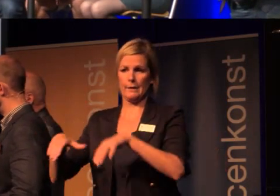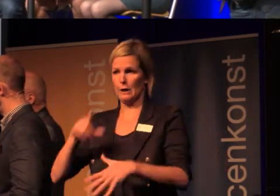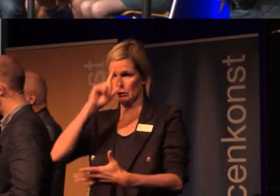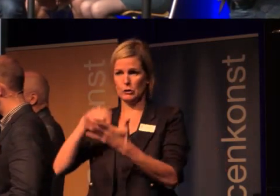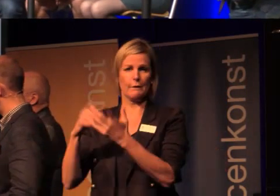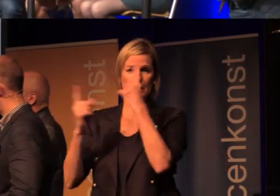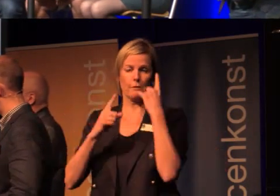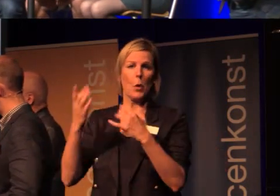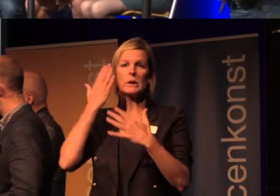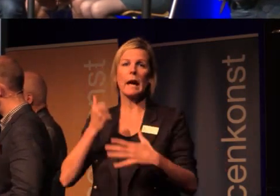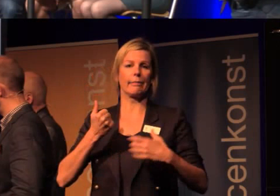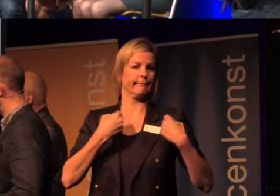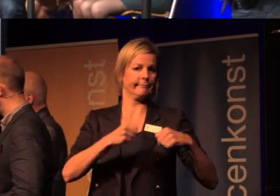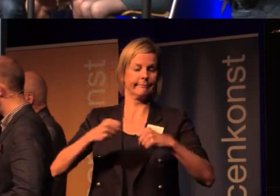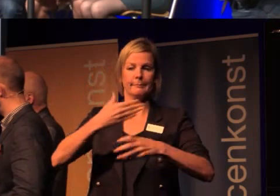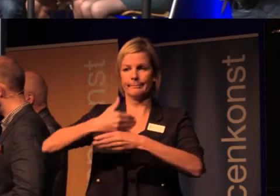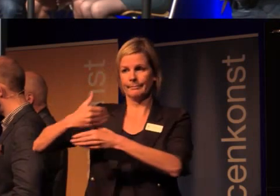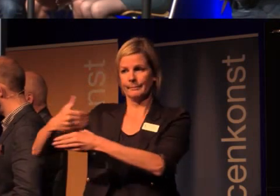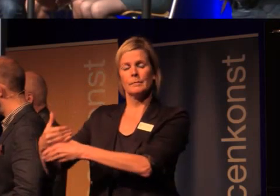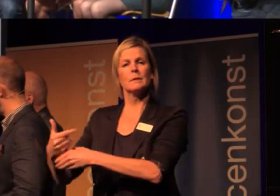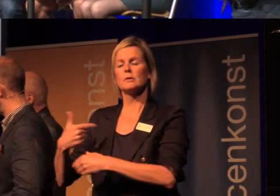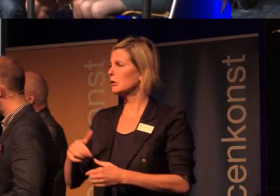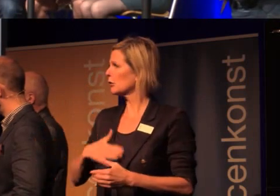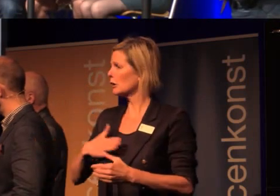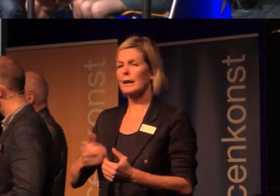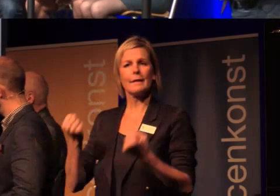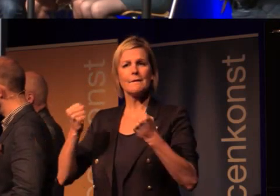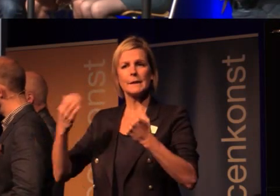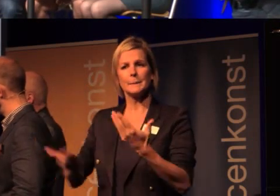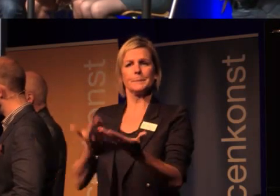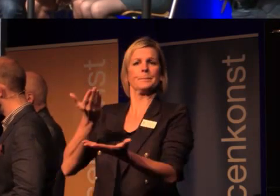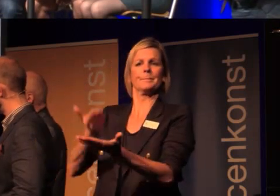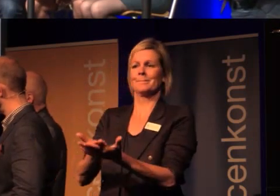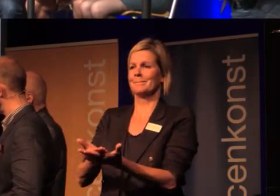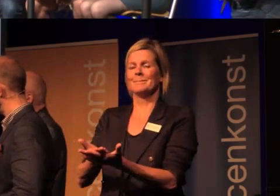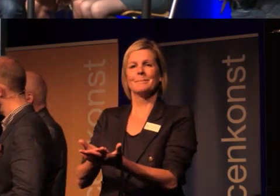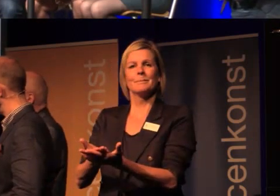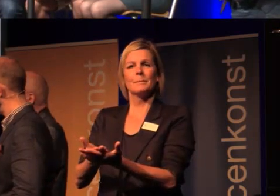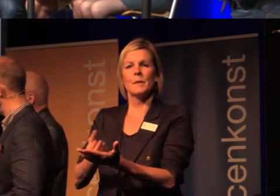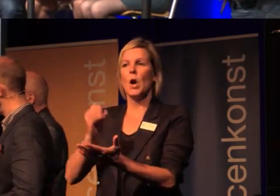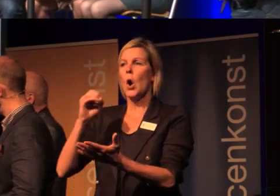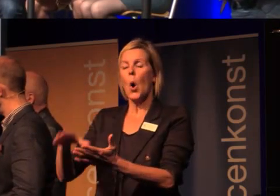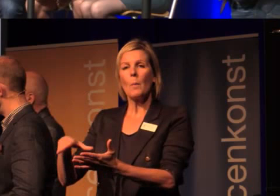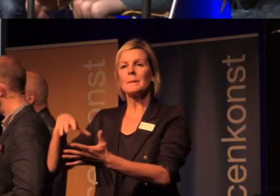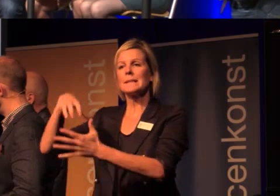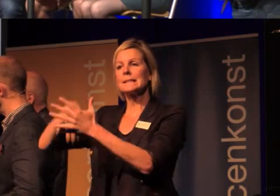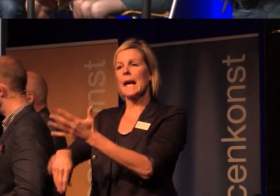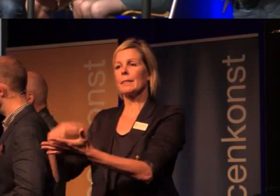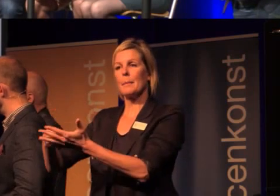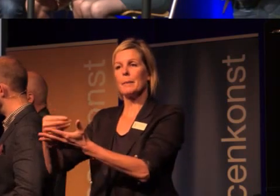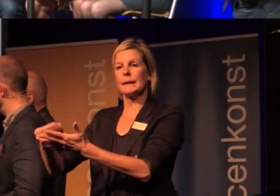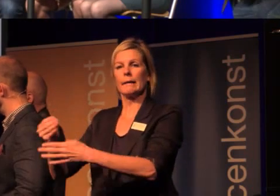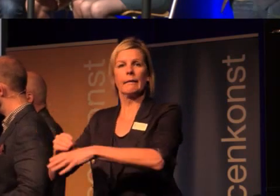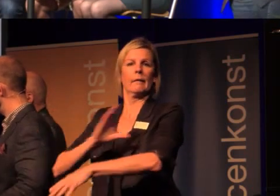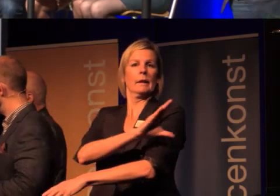kultur. Jag tycker att det är viktigt att lyfta fram att det är inte ett bidrag när man tar skattepengar och ger till kultur, utan